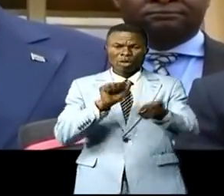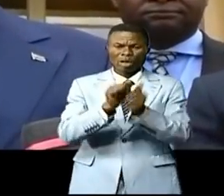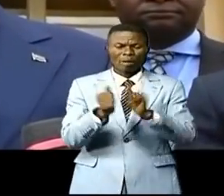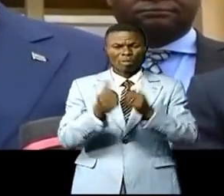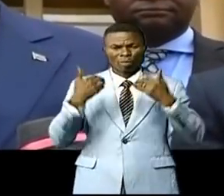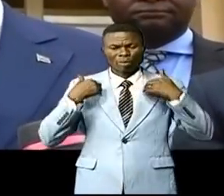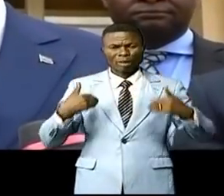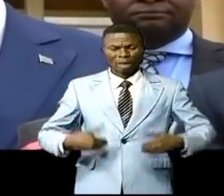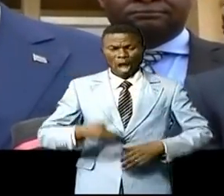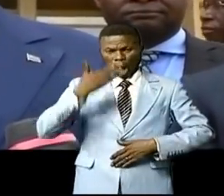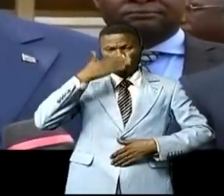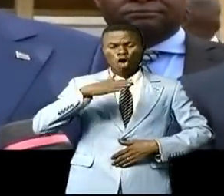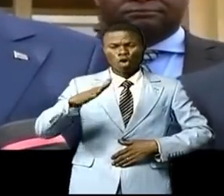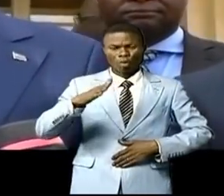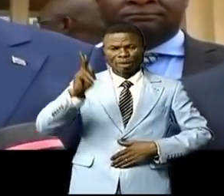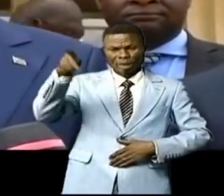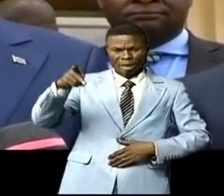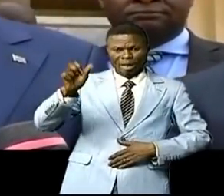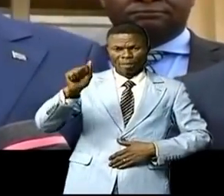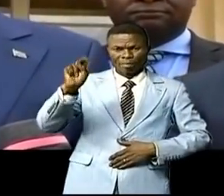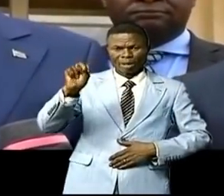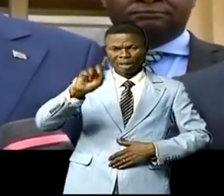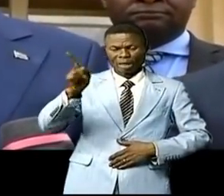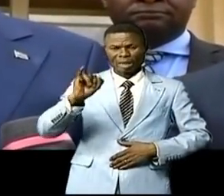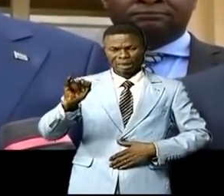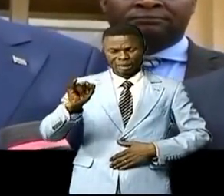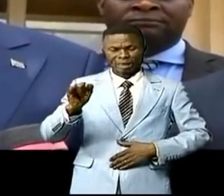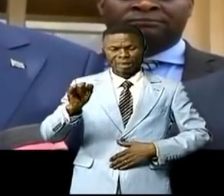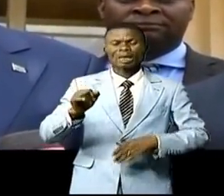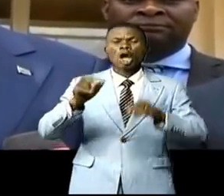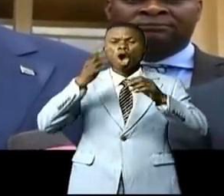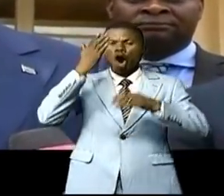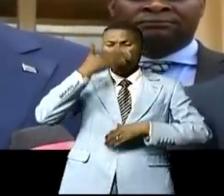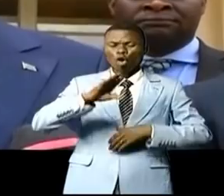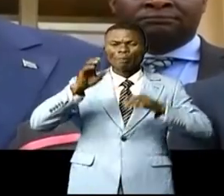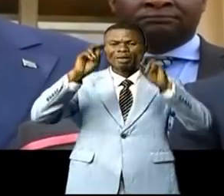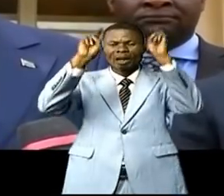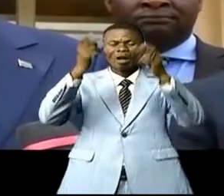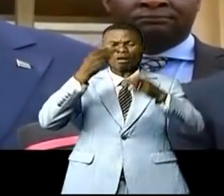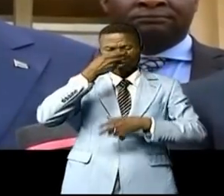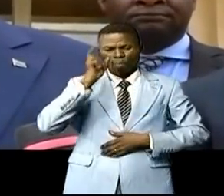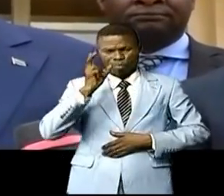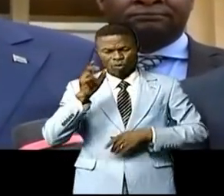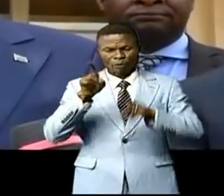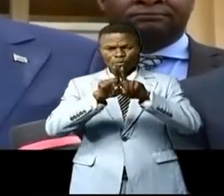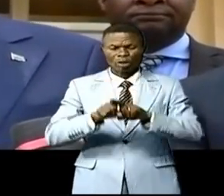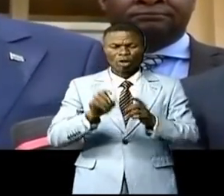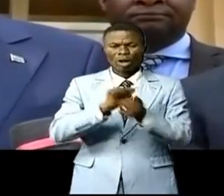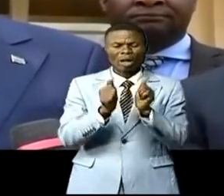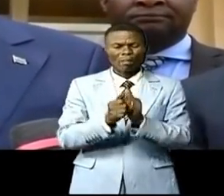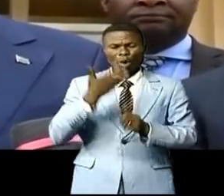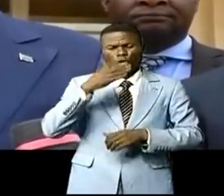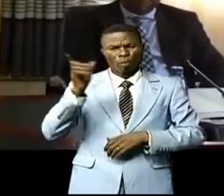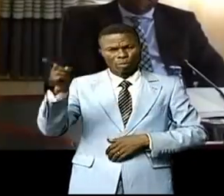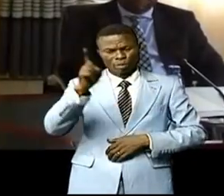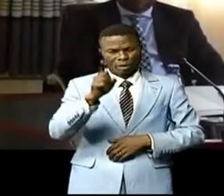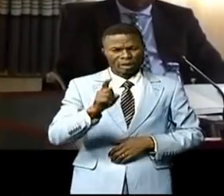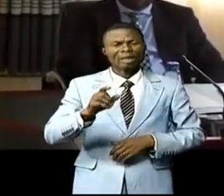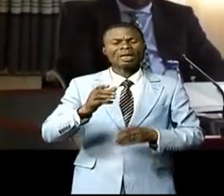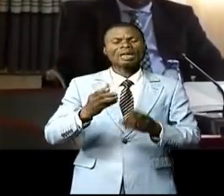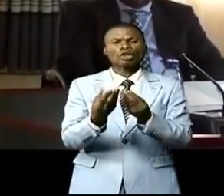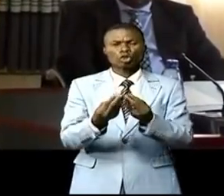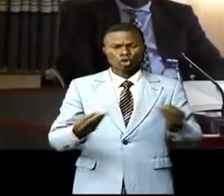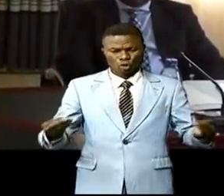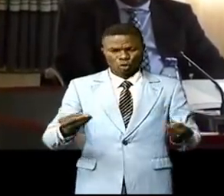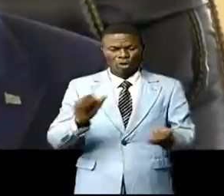santé, l'hôpital de Panzi, l'hôpital de Bukavu, les renforcements de capacité de la division provinciale de la santé. C'est aussi une réponse. Dans le secteur